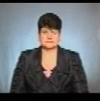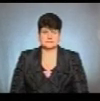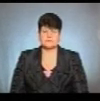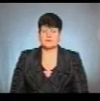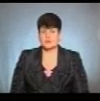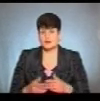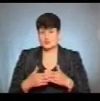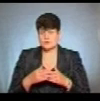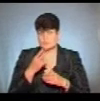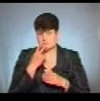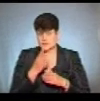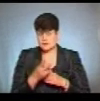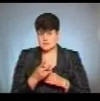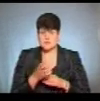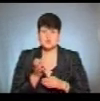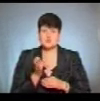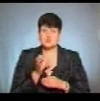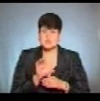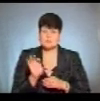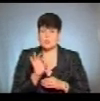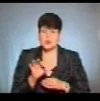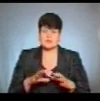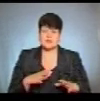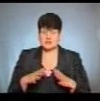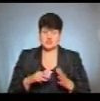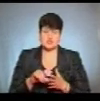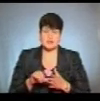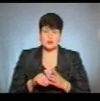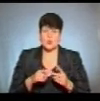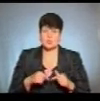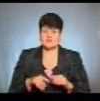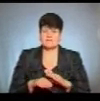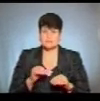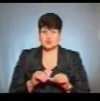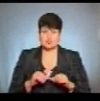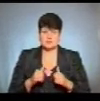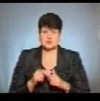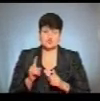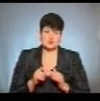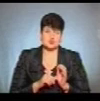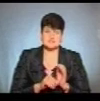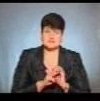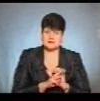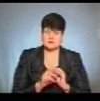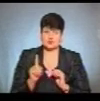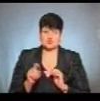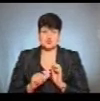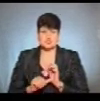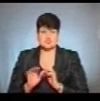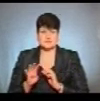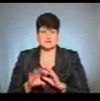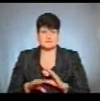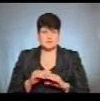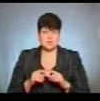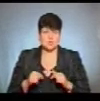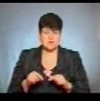Щойно ви переглянули сюжет про тренінги для членів окружних виборчих комісій 163-го та 164-го виборчих округів,